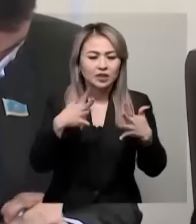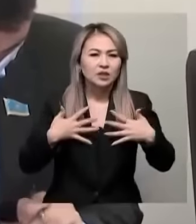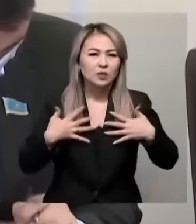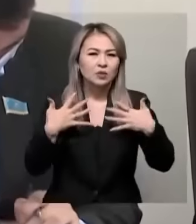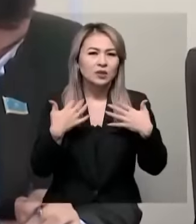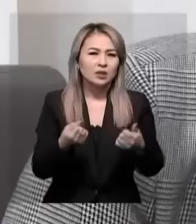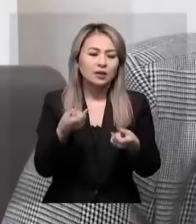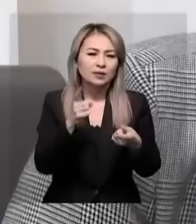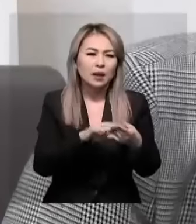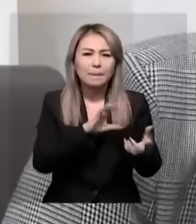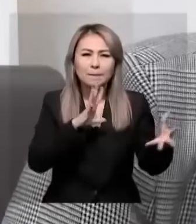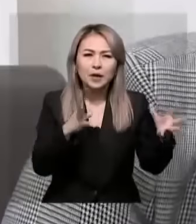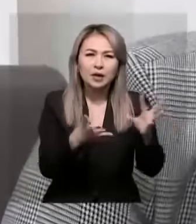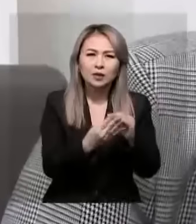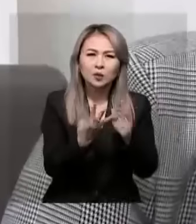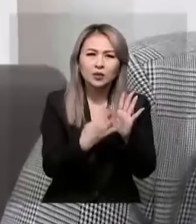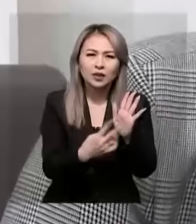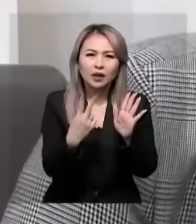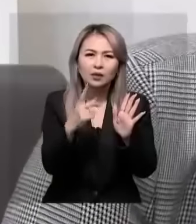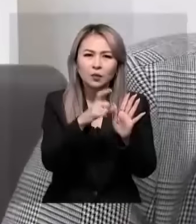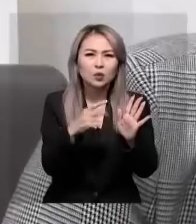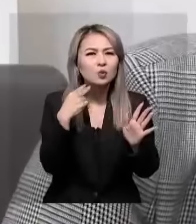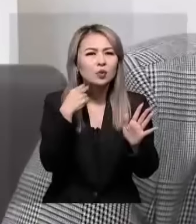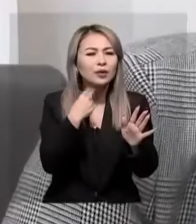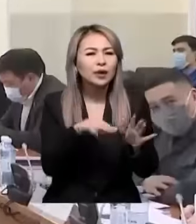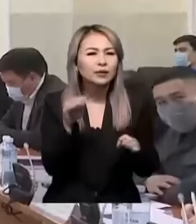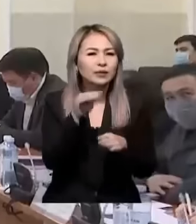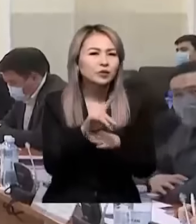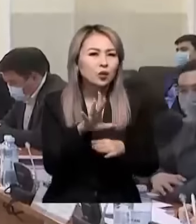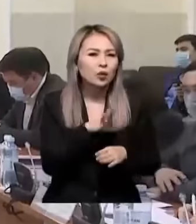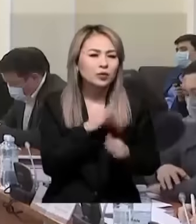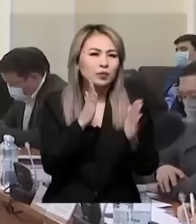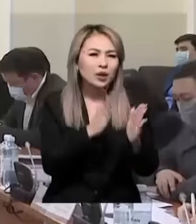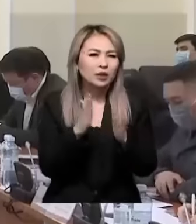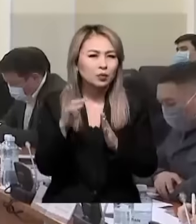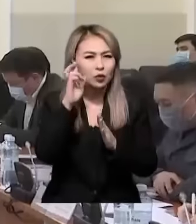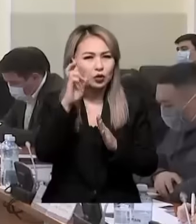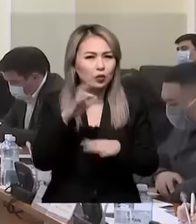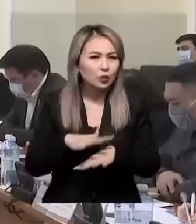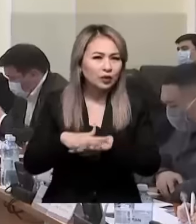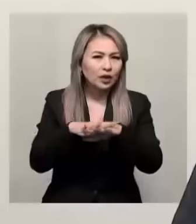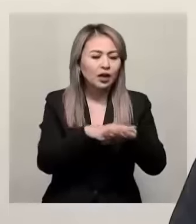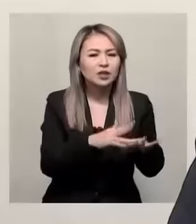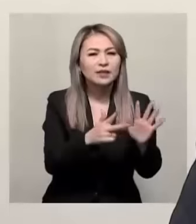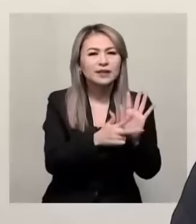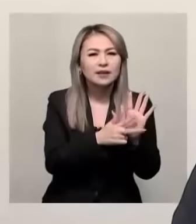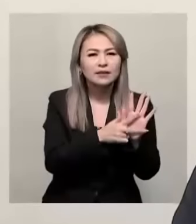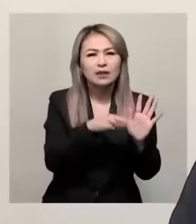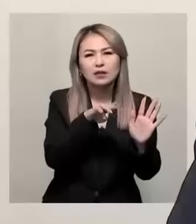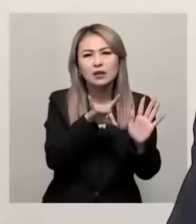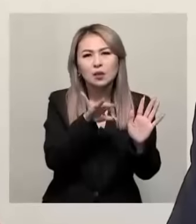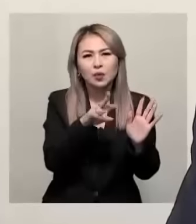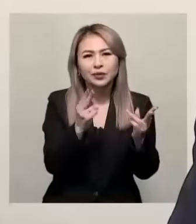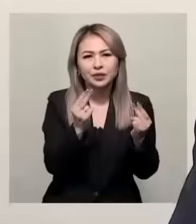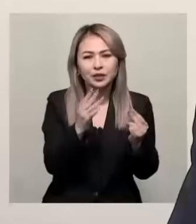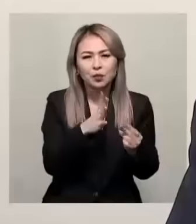64-ті денсаулық саласына қатысты. Барлығы 92 адам сотталған. Айта кетейік, былтыр осы бағытқа бюджеттен бөлінген қаржы 8